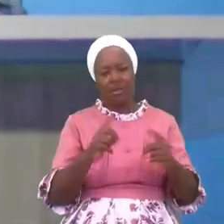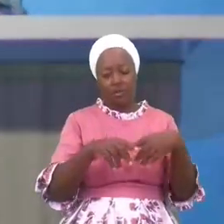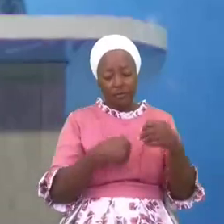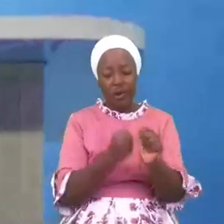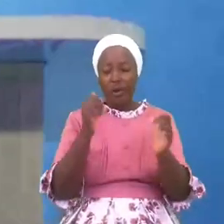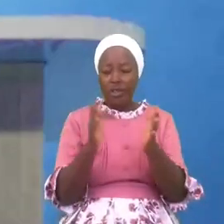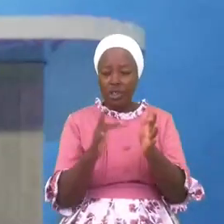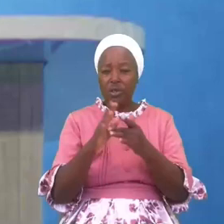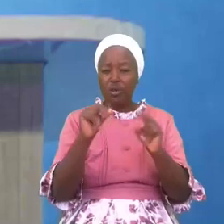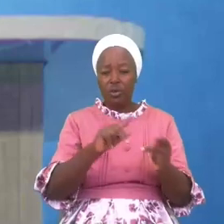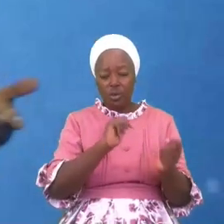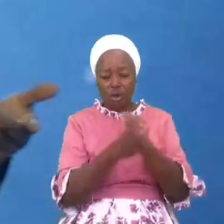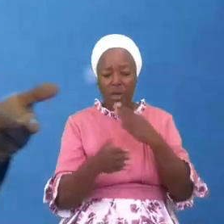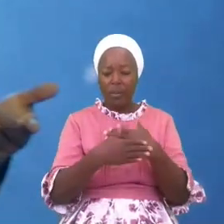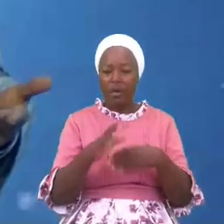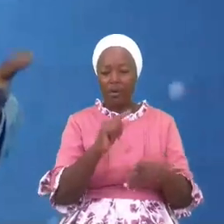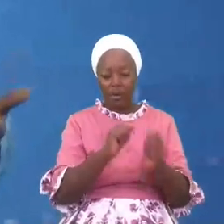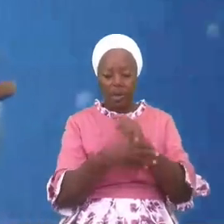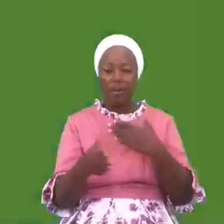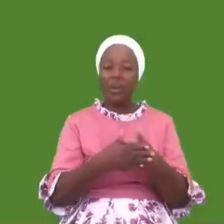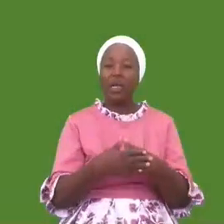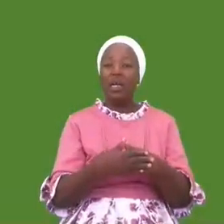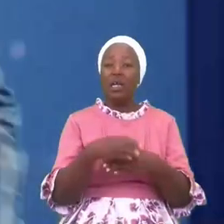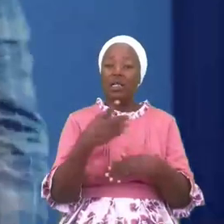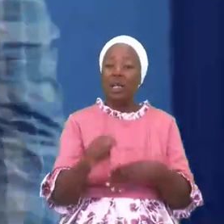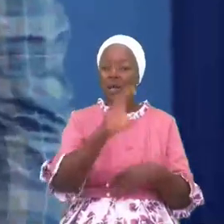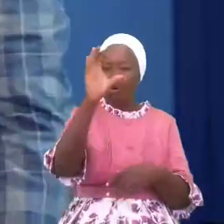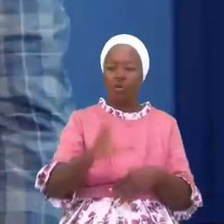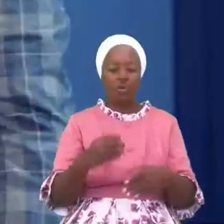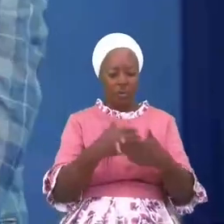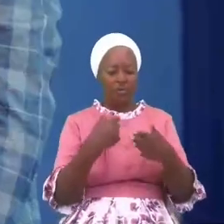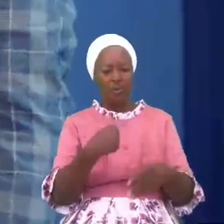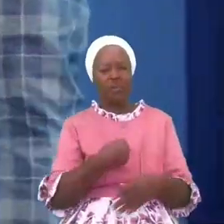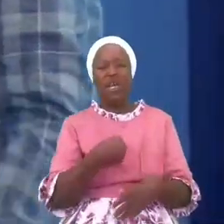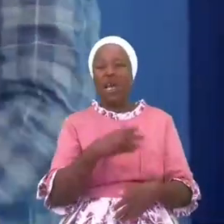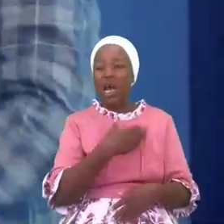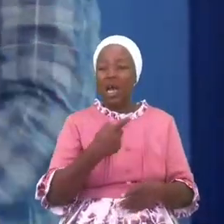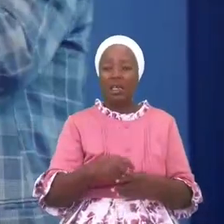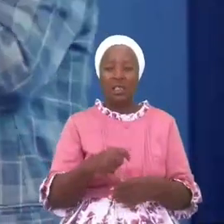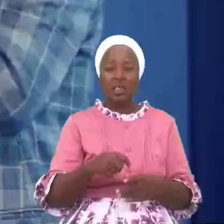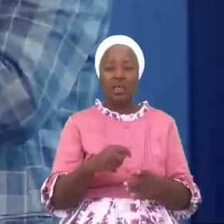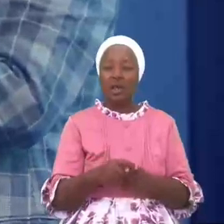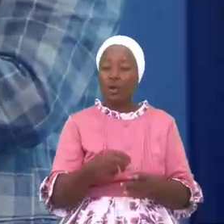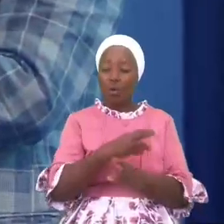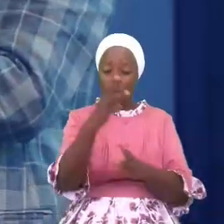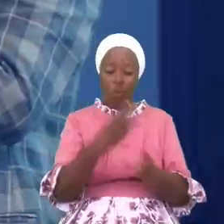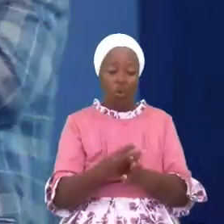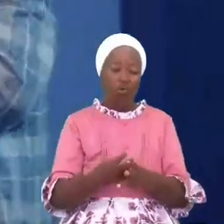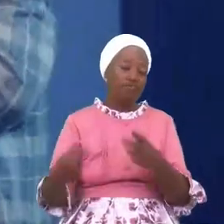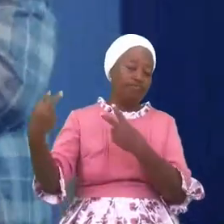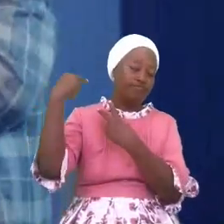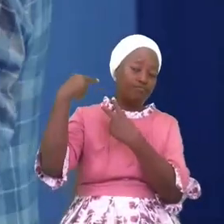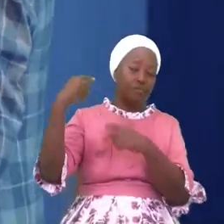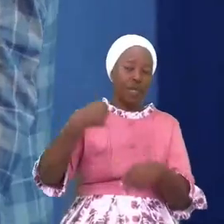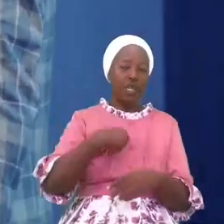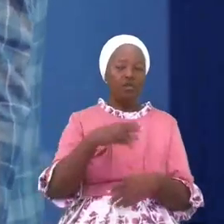Jésus. Pas de retour. La croix devant moi et le monde derrière moi.